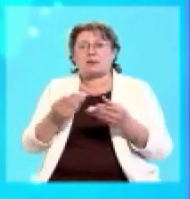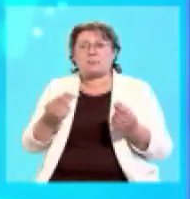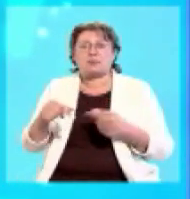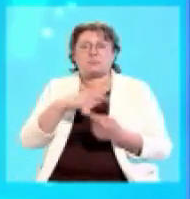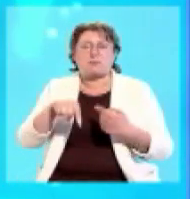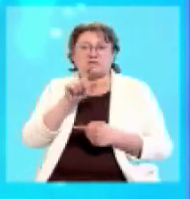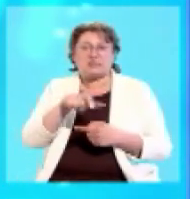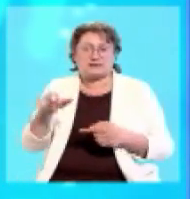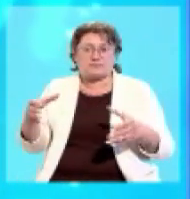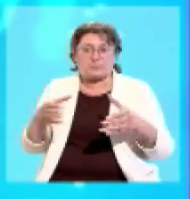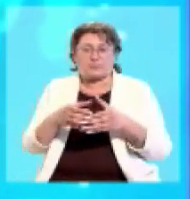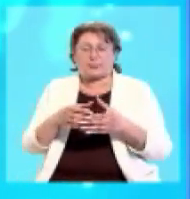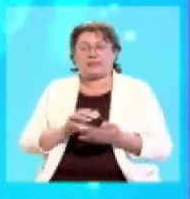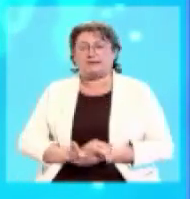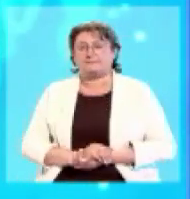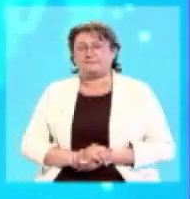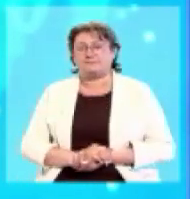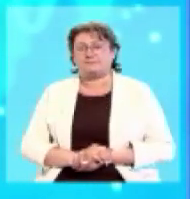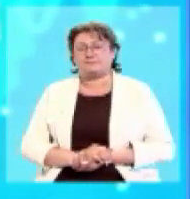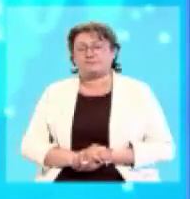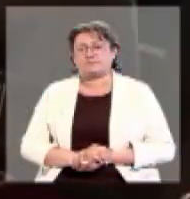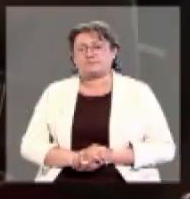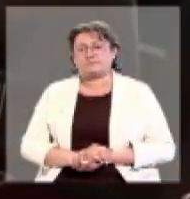предпринимателей. Подробности в следующем материале.